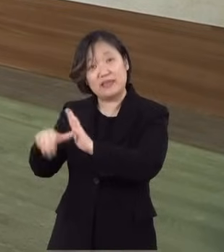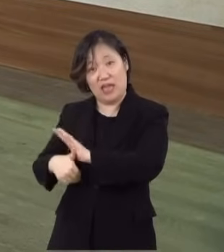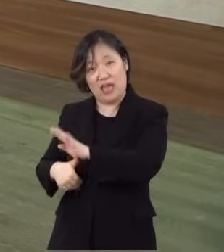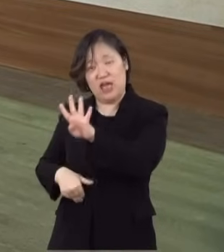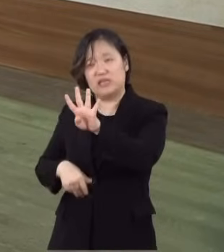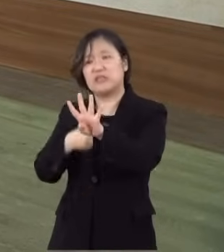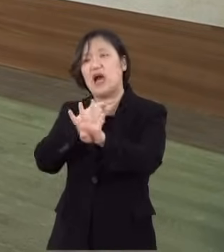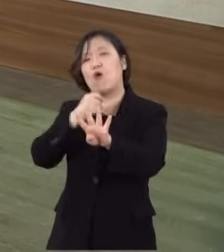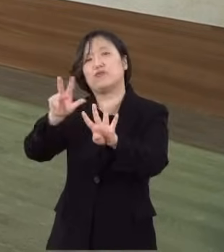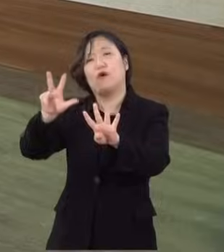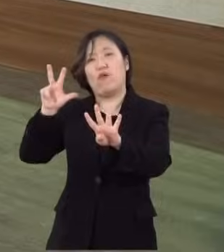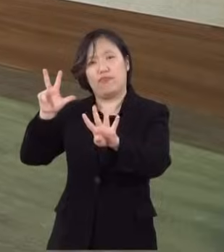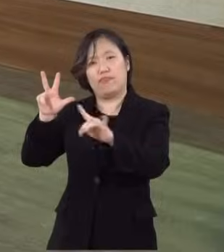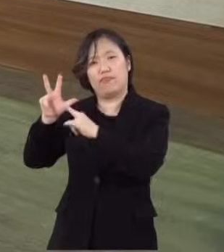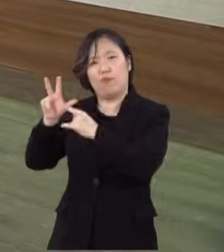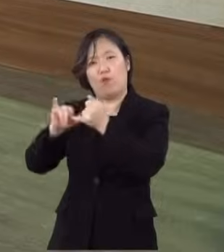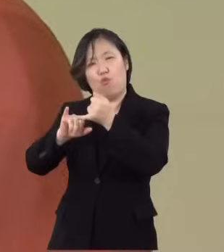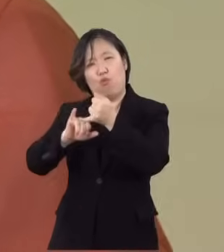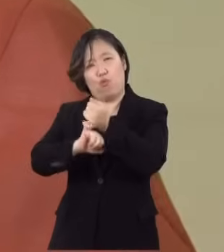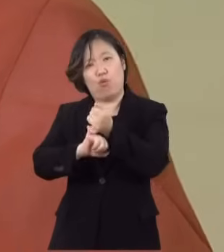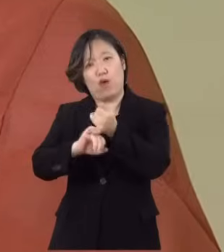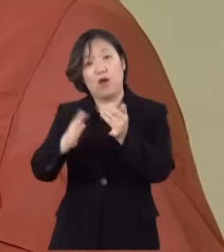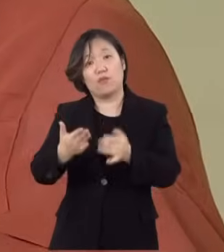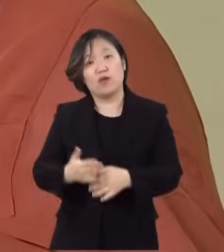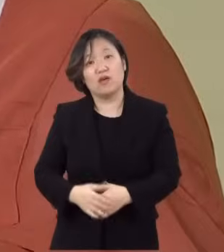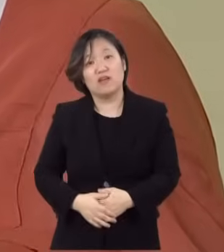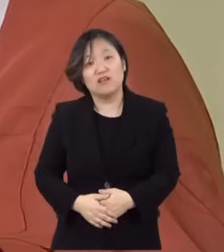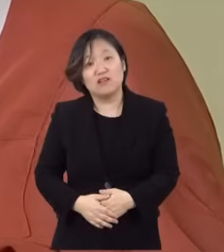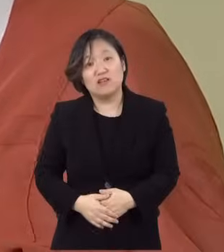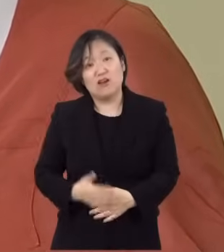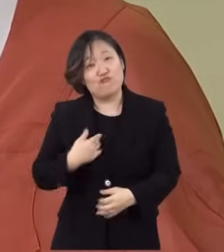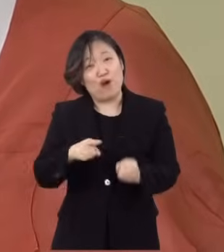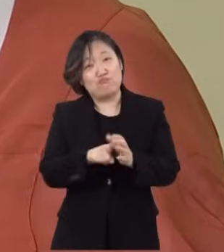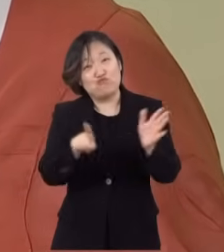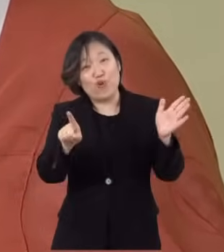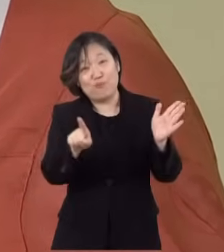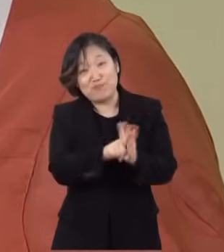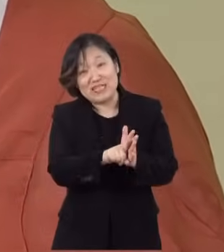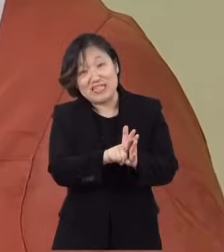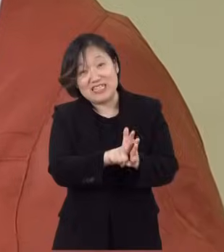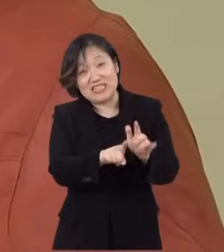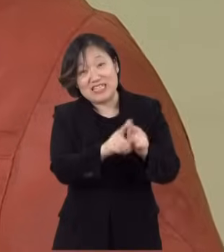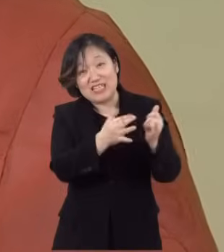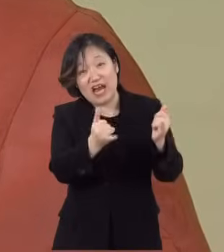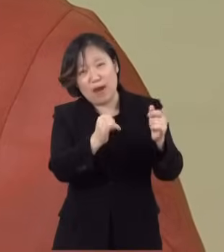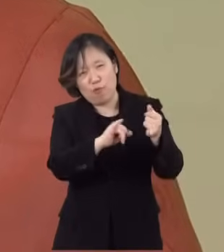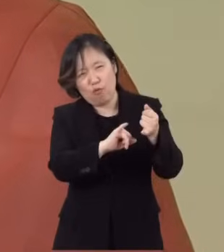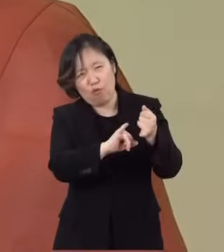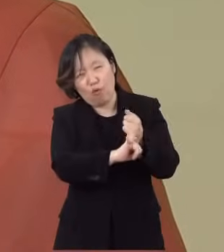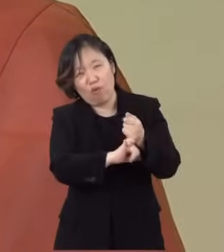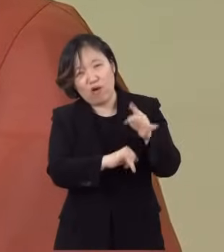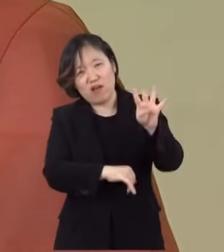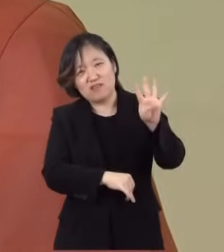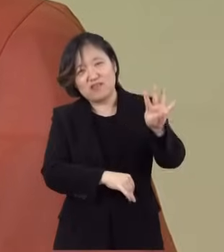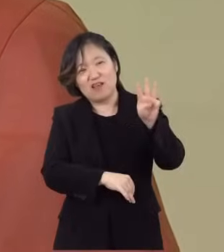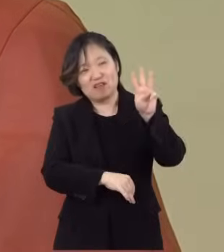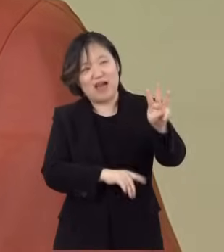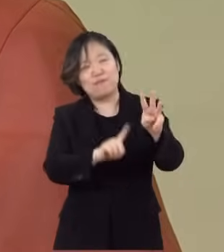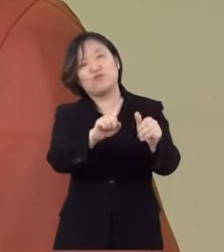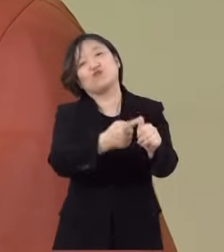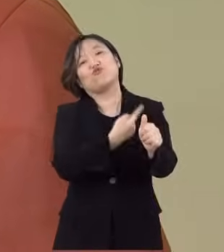말씀을 항상 드립니다 불자의 기준이 되는 첫걸음이 바로 삼귀